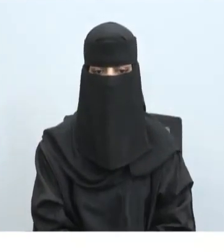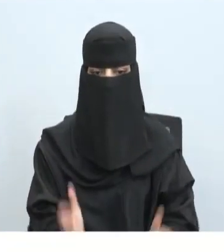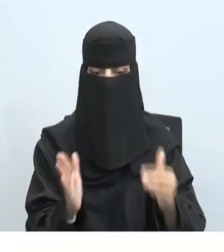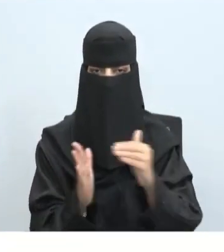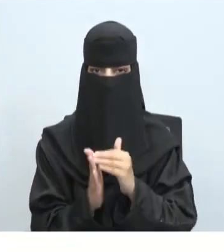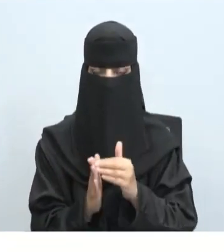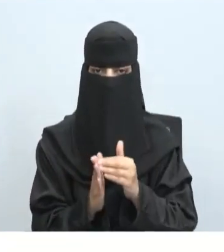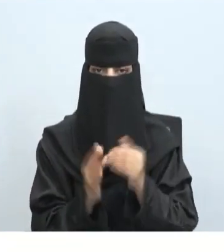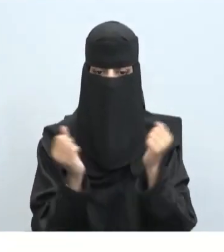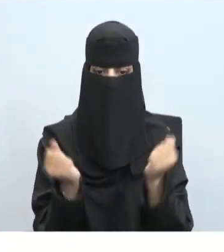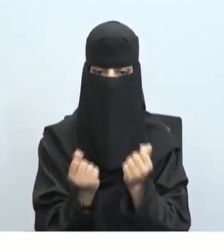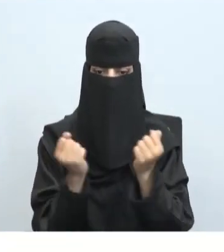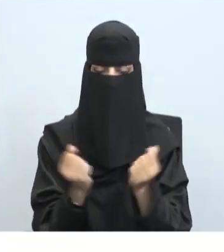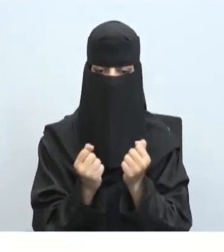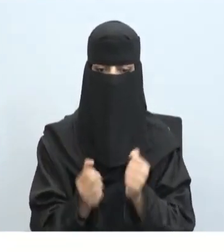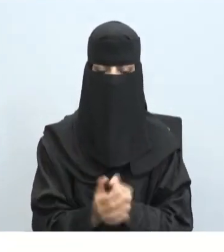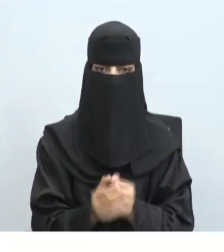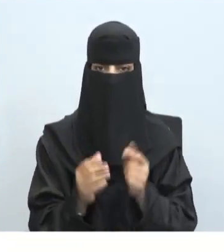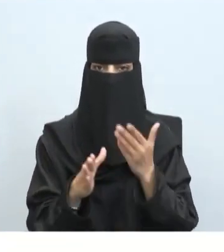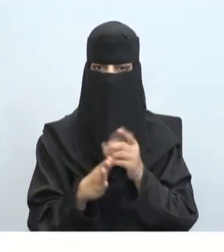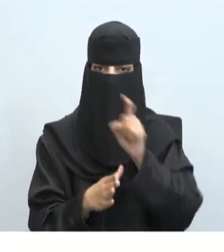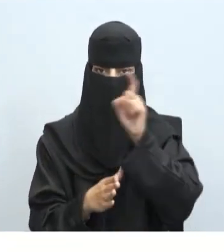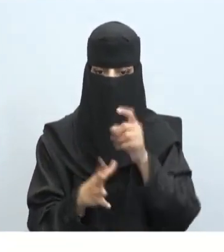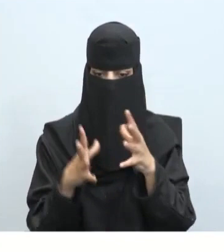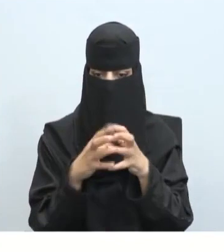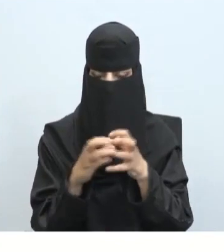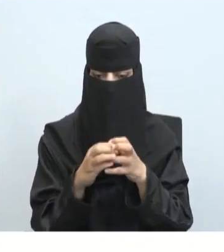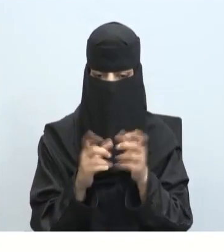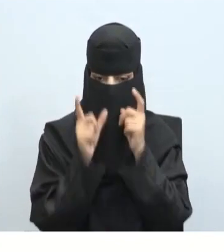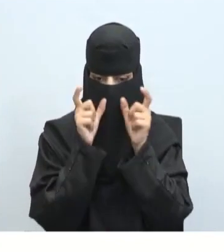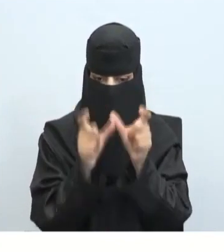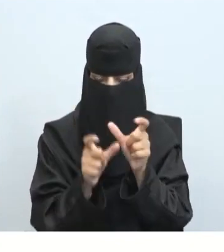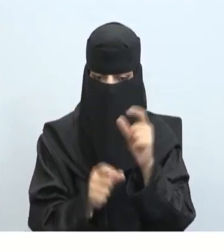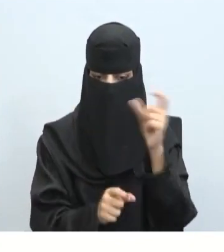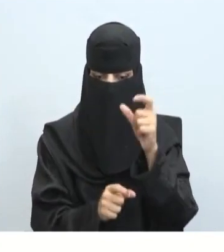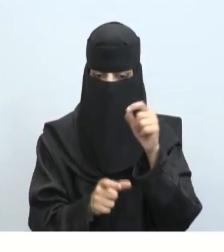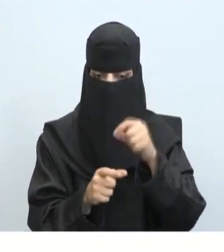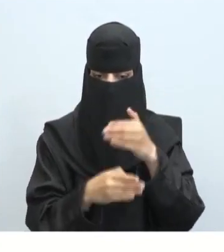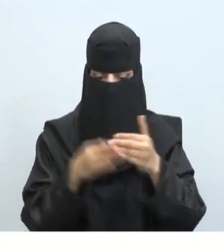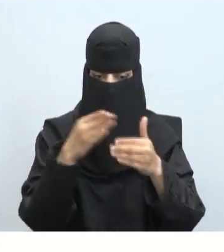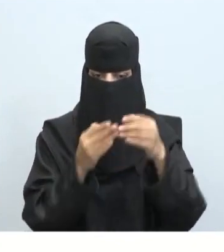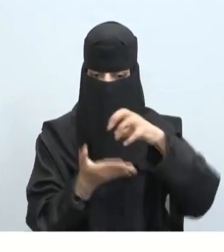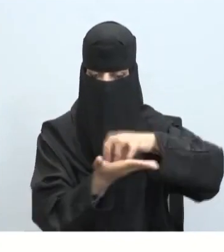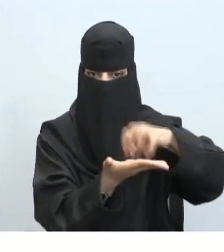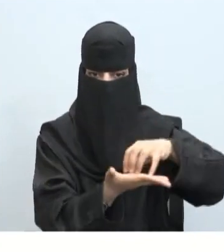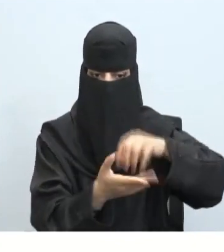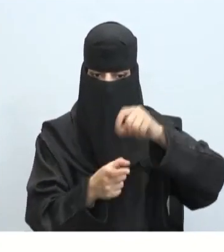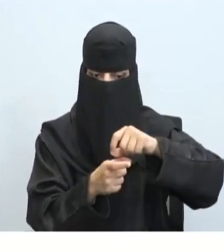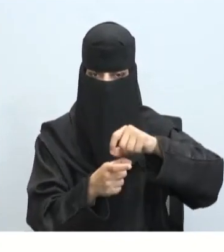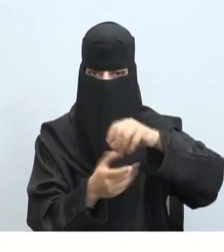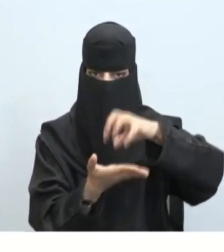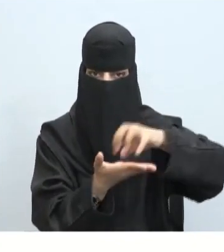تقويم ختامي علل عنايه المسلمين ببناء المدن في